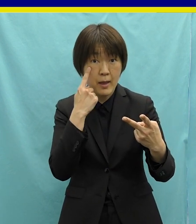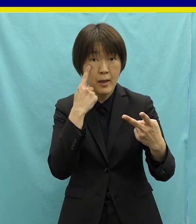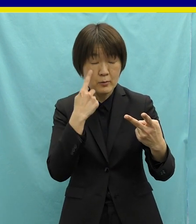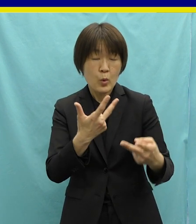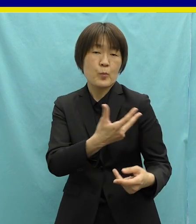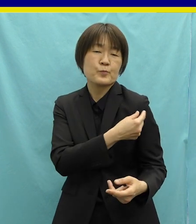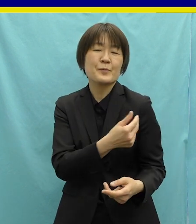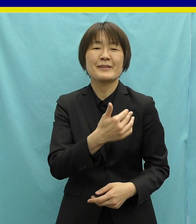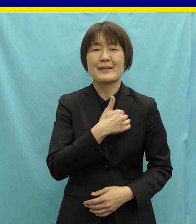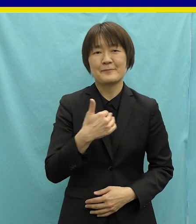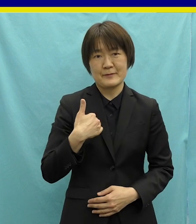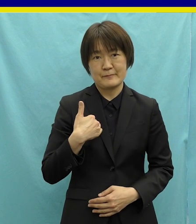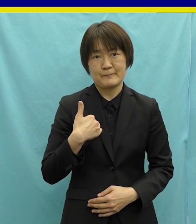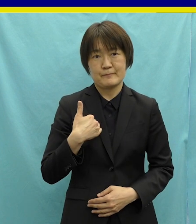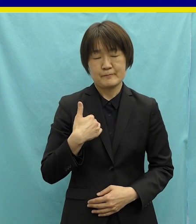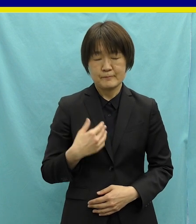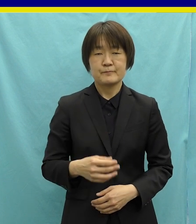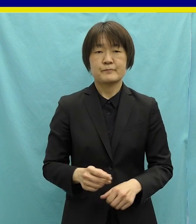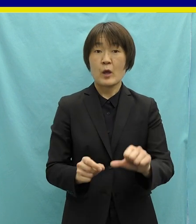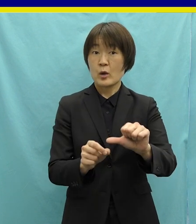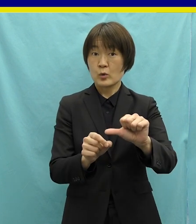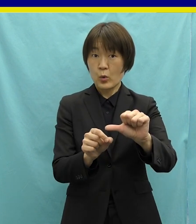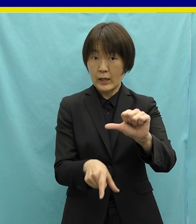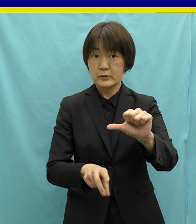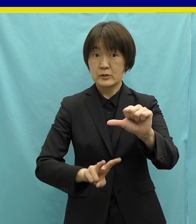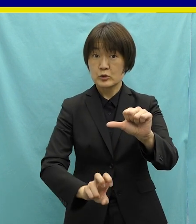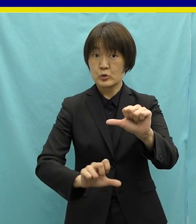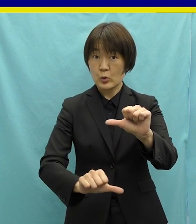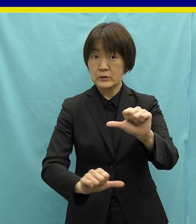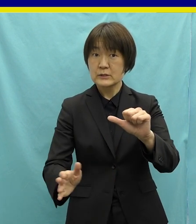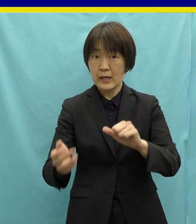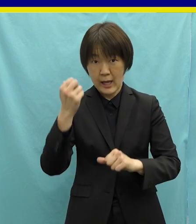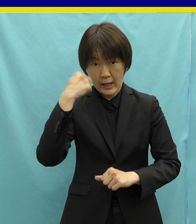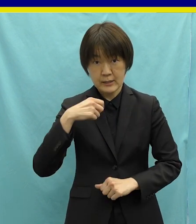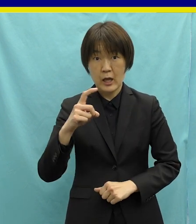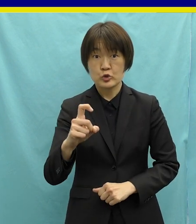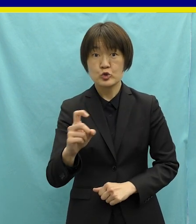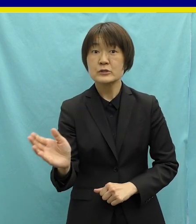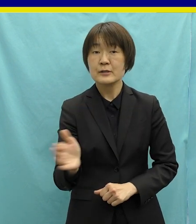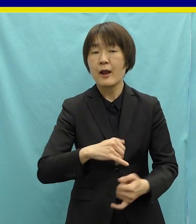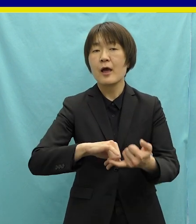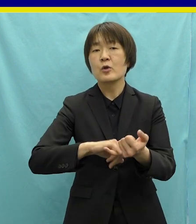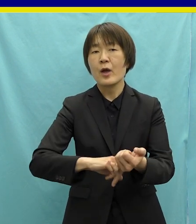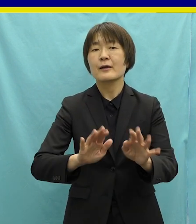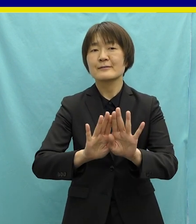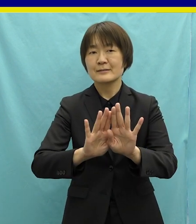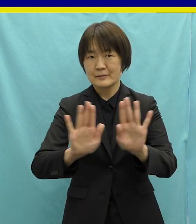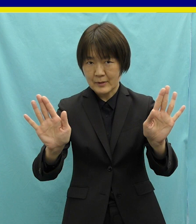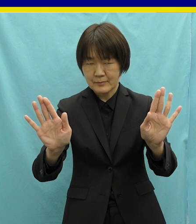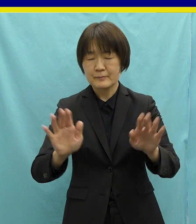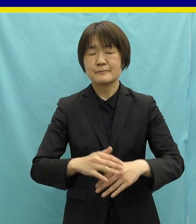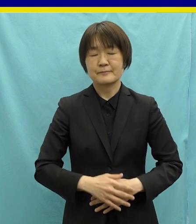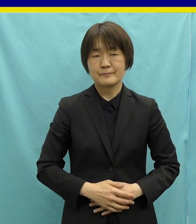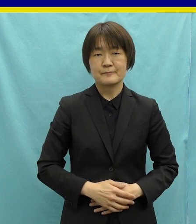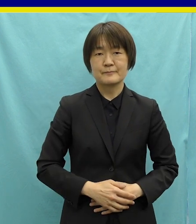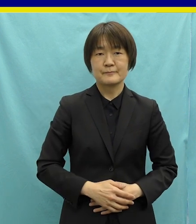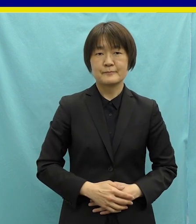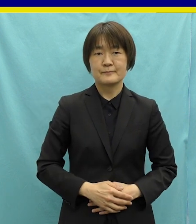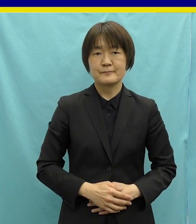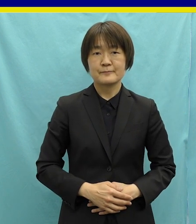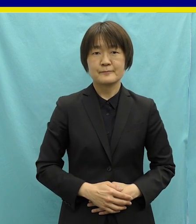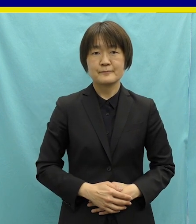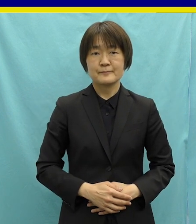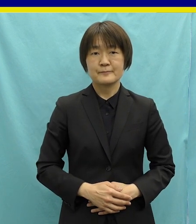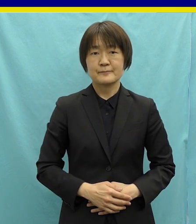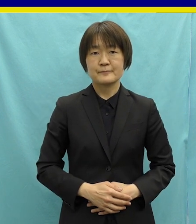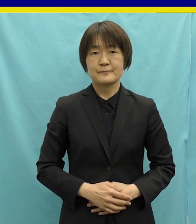も可能です。5月25日午前10時から予約を受け付けますので、ぜひともご検討ください